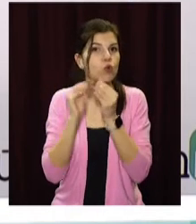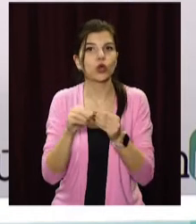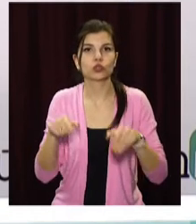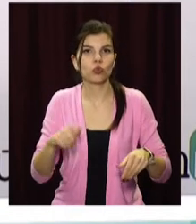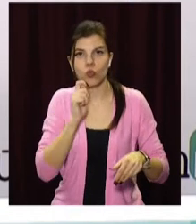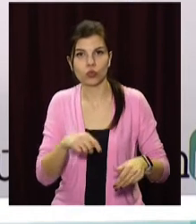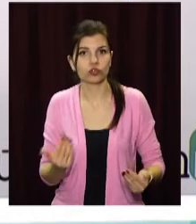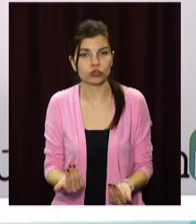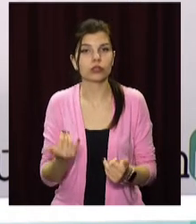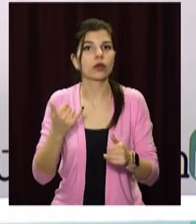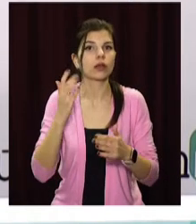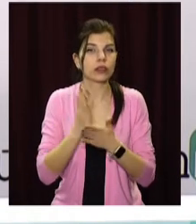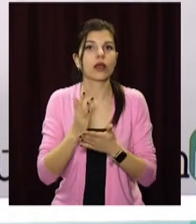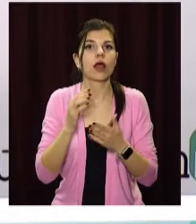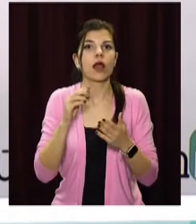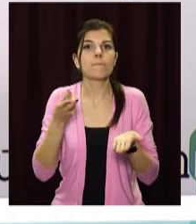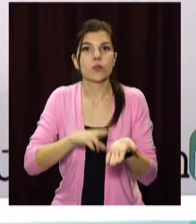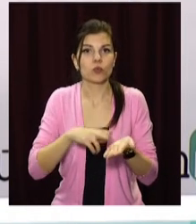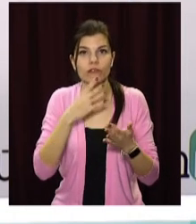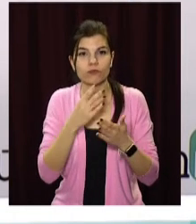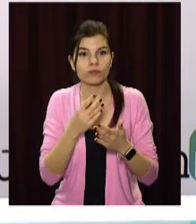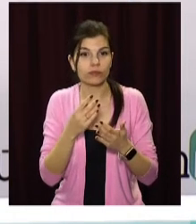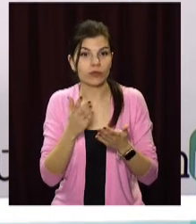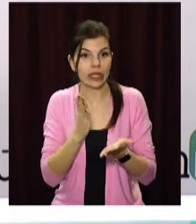Україні і мають постійне місце проживання